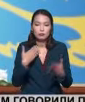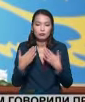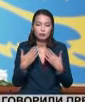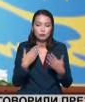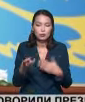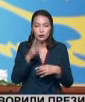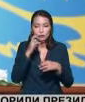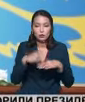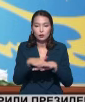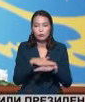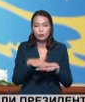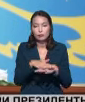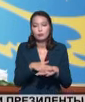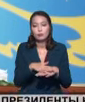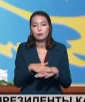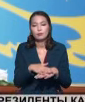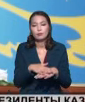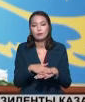стран атмосфере